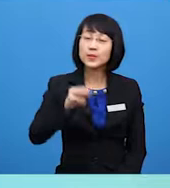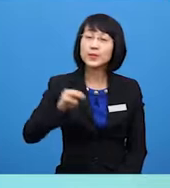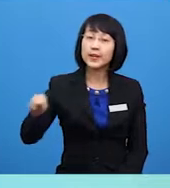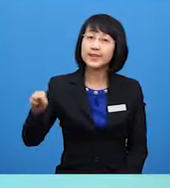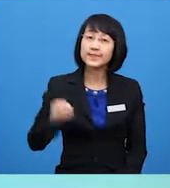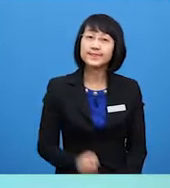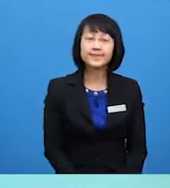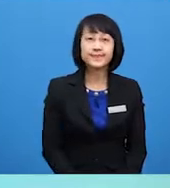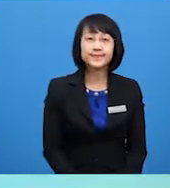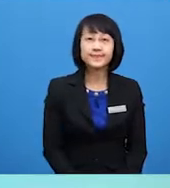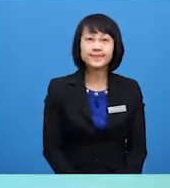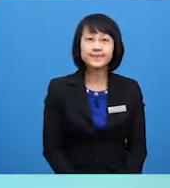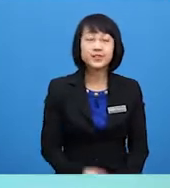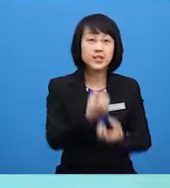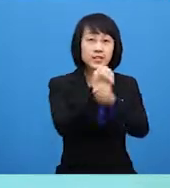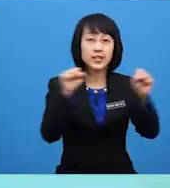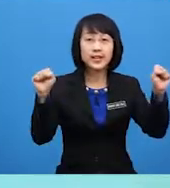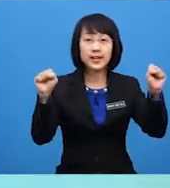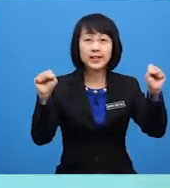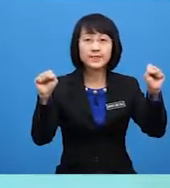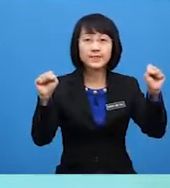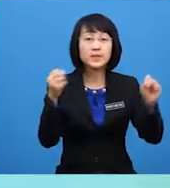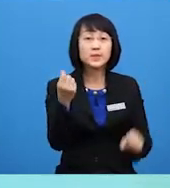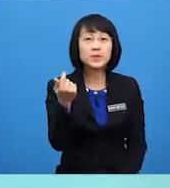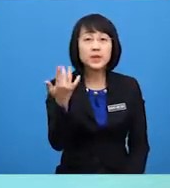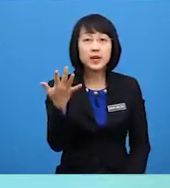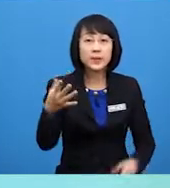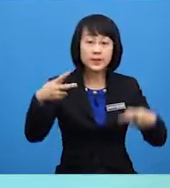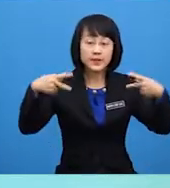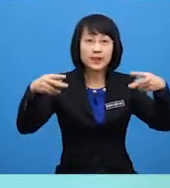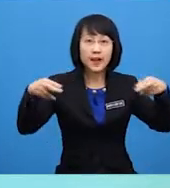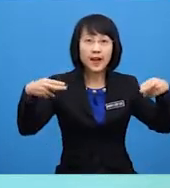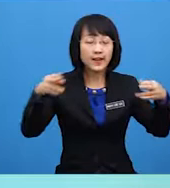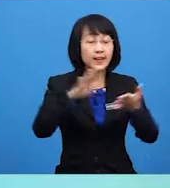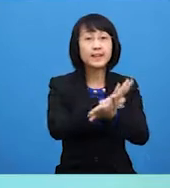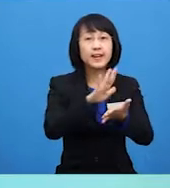Murid-murid perlu sediakan beberapa helai kertas.